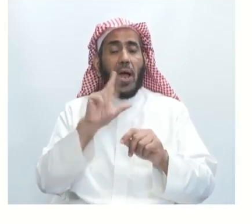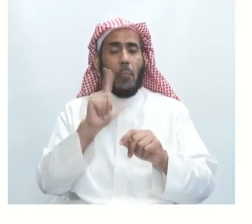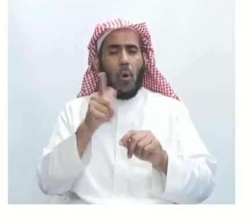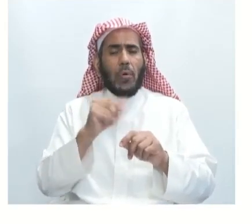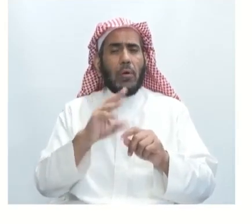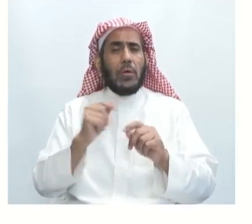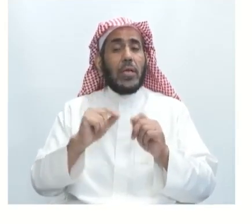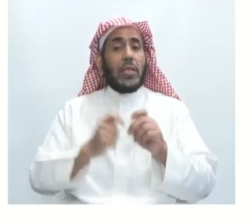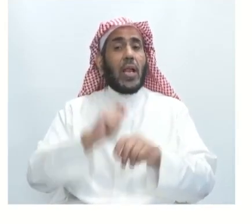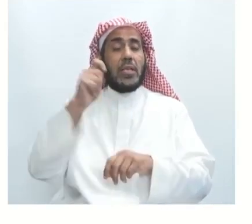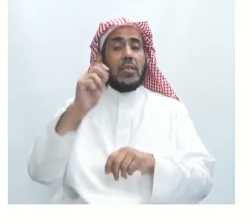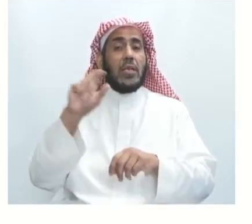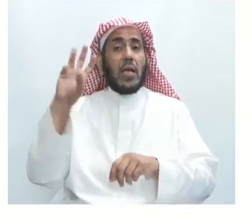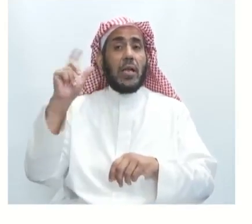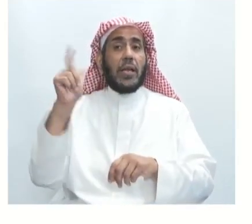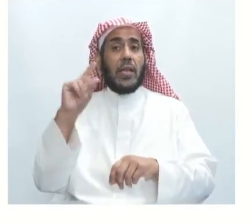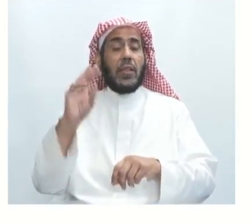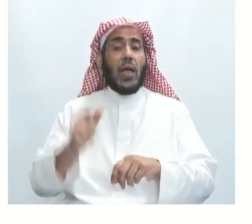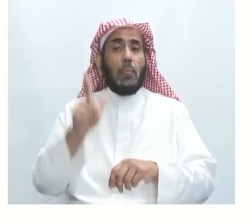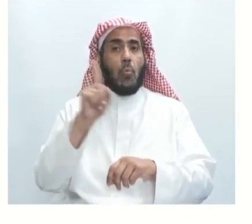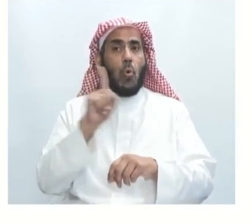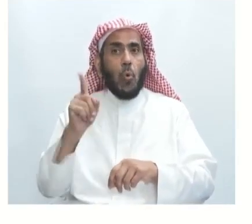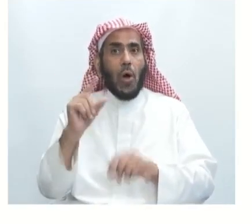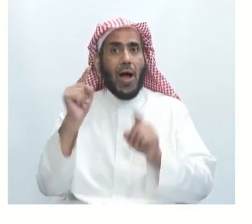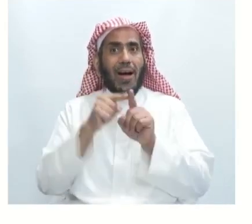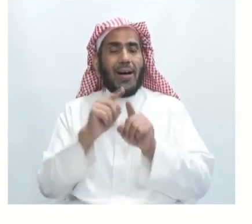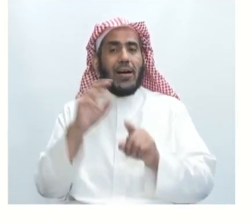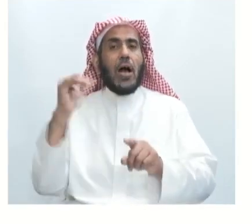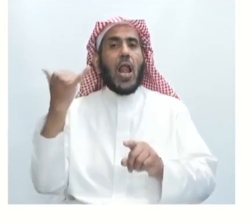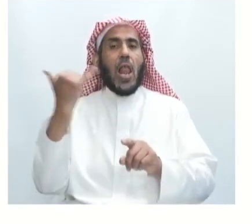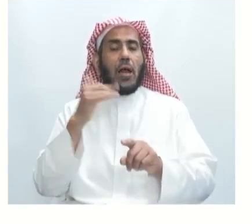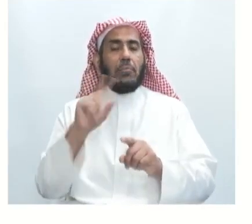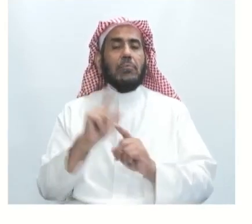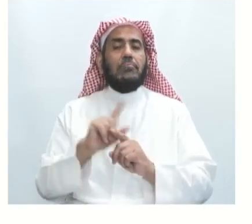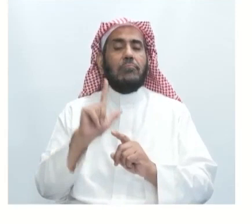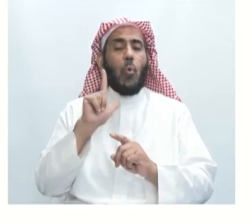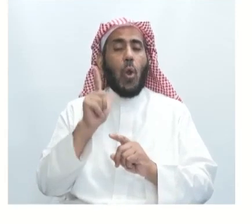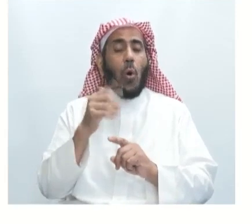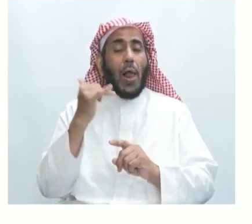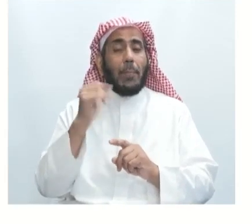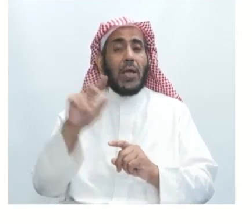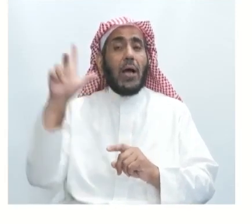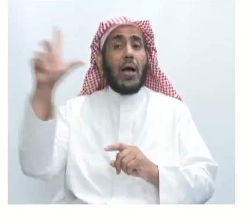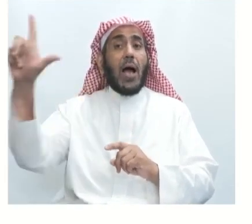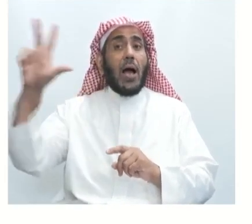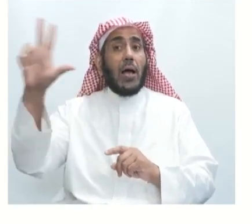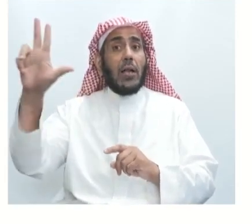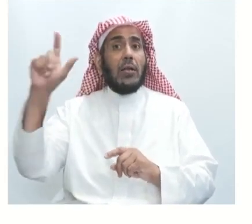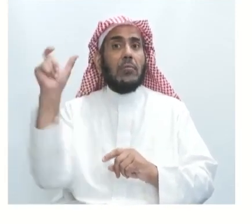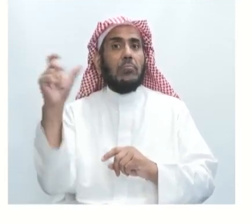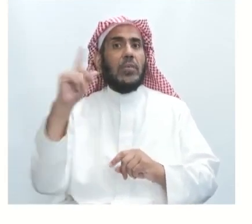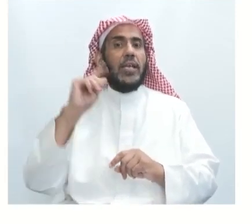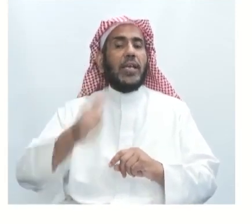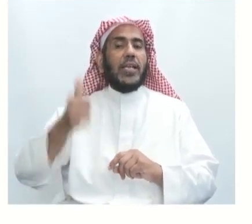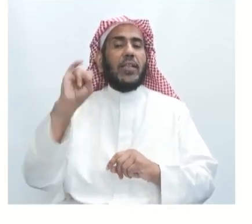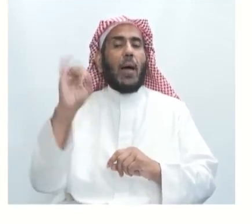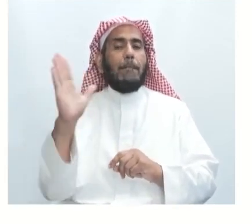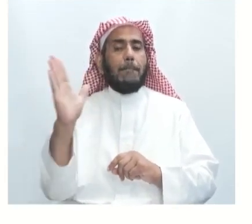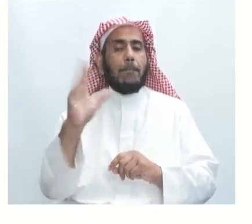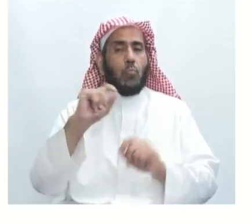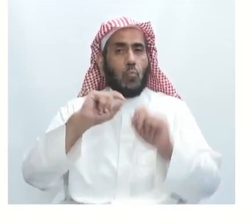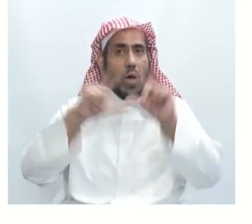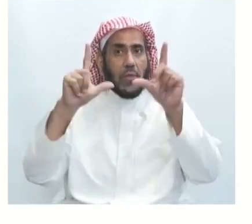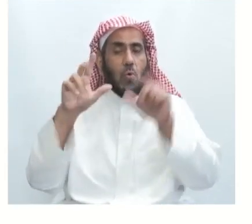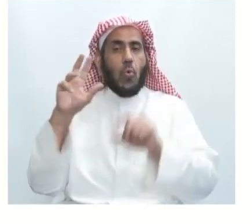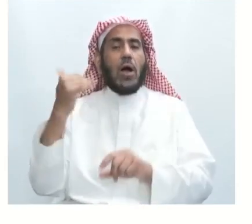مصطلح النظام هو المصطلح العربي فاذا المصطلح العربي هو مصطلح كلمه النظام مصطلح النظام